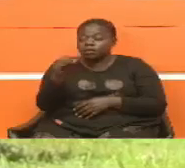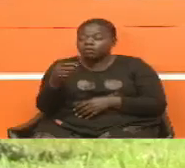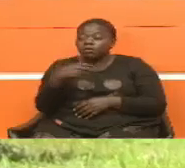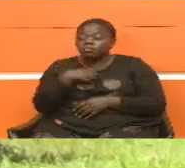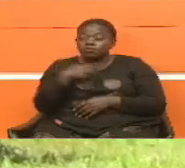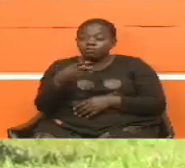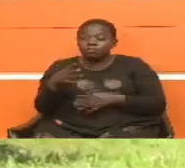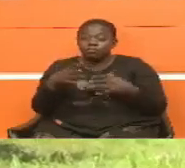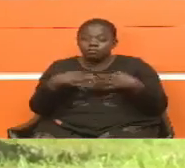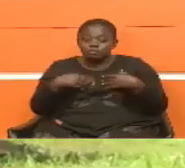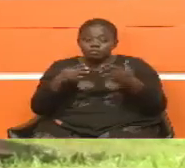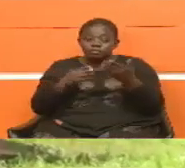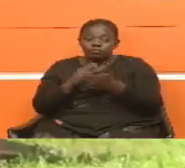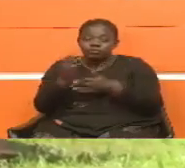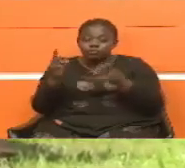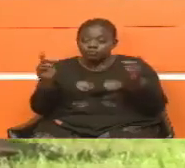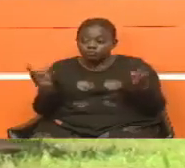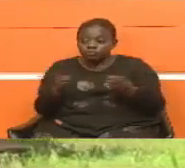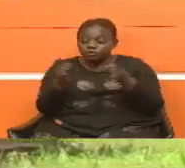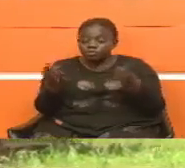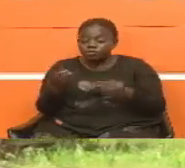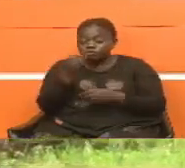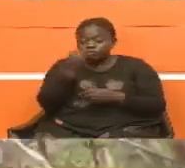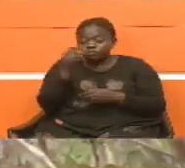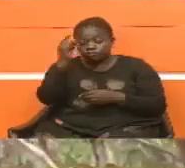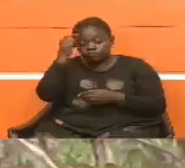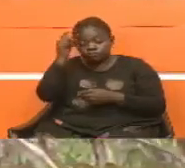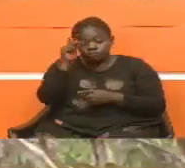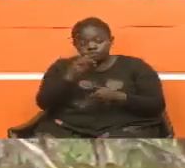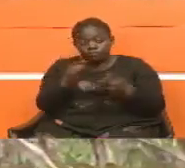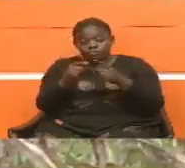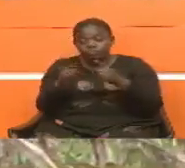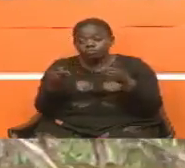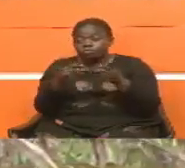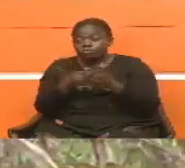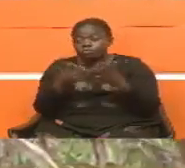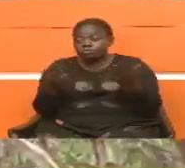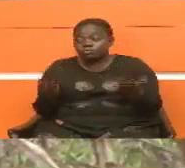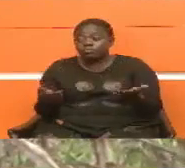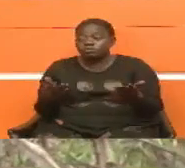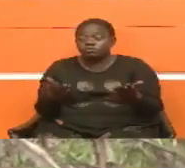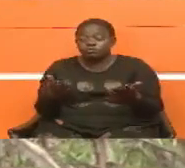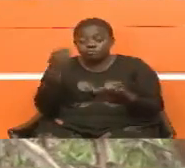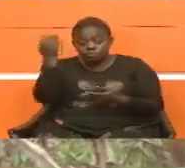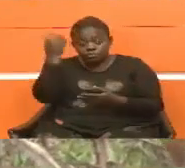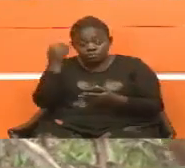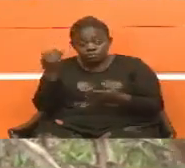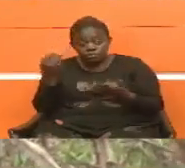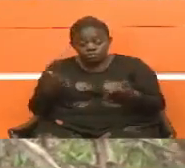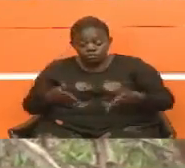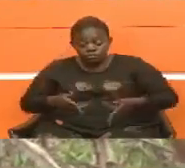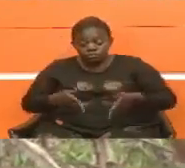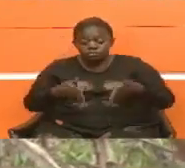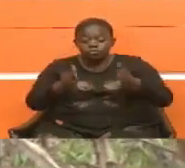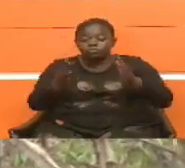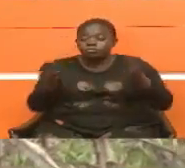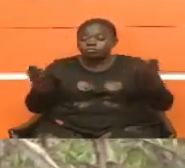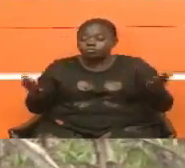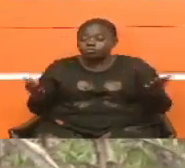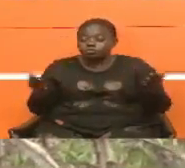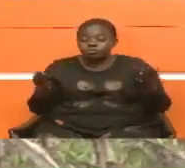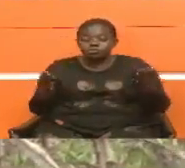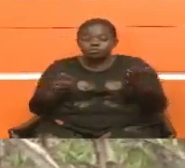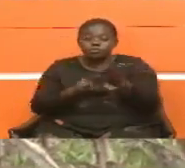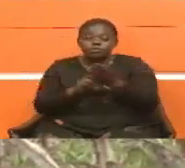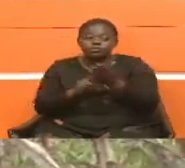akkiriza tekituufu ente ze zirya emmere y'abatuuze naye ate omusango n'agubasalira olw'okusimba emmere ku kkubo ente ze we ziyita